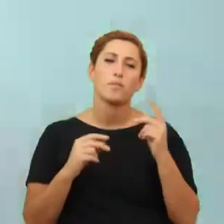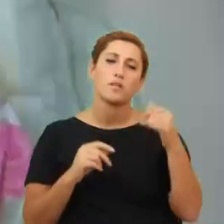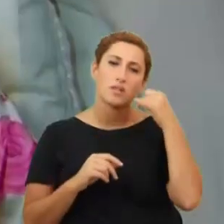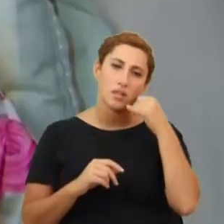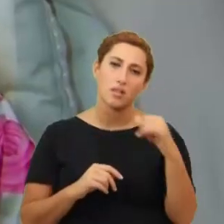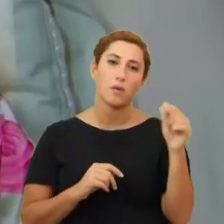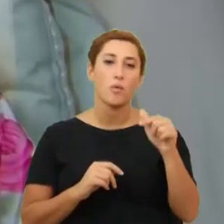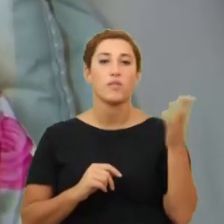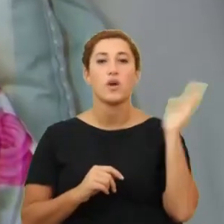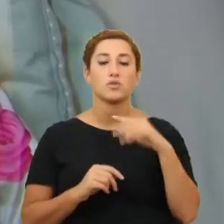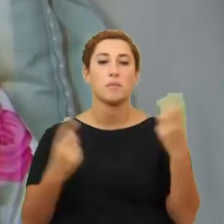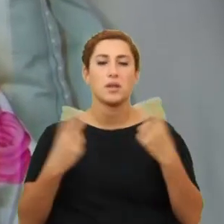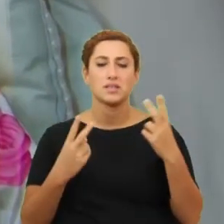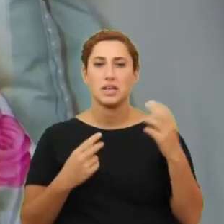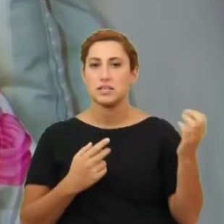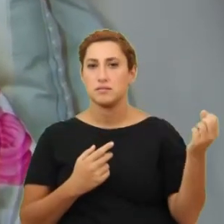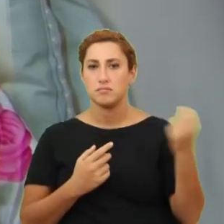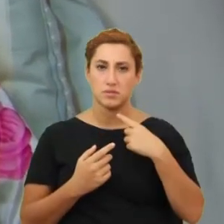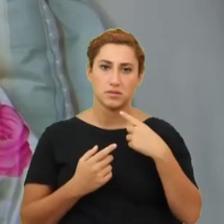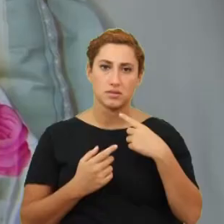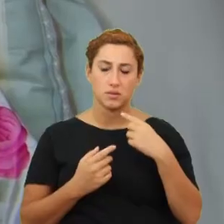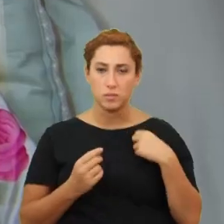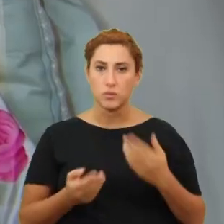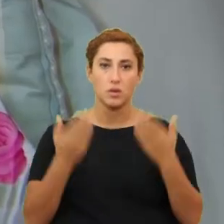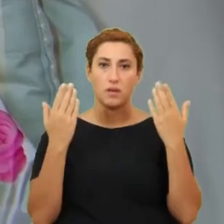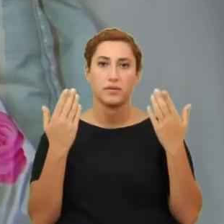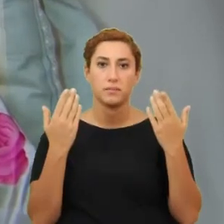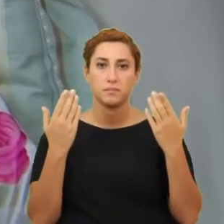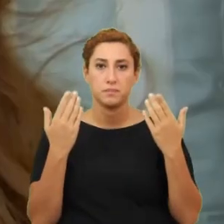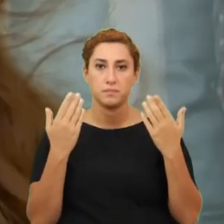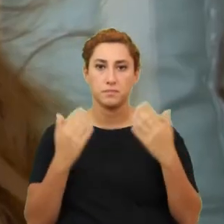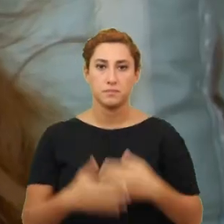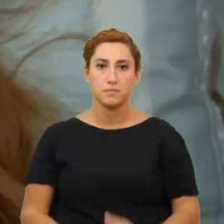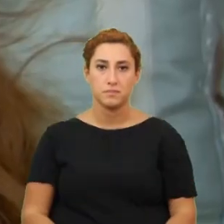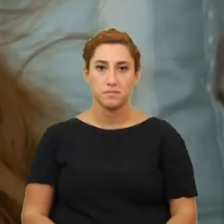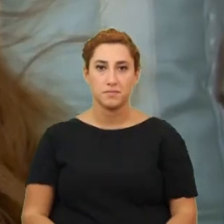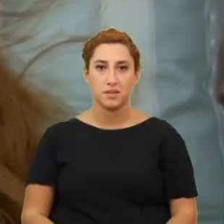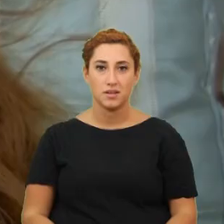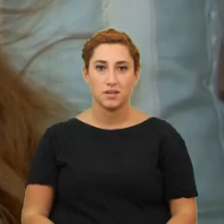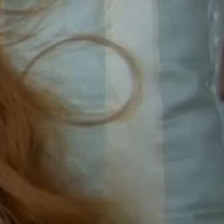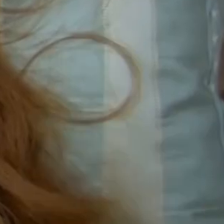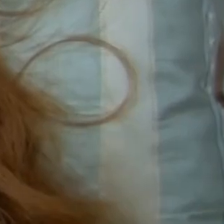derim. Ondan sonra mesaj bir geldi. Pıt dedim uyandım.